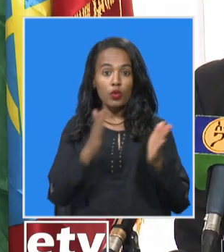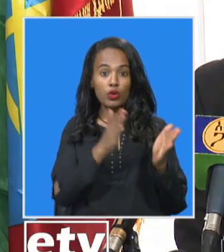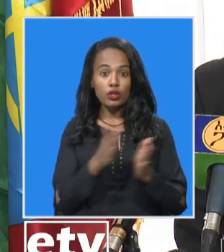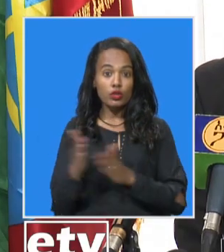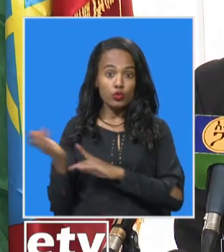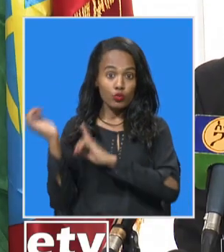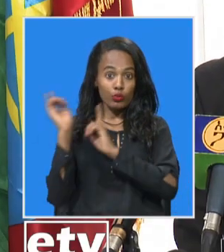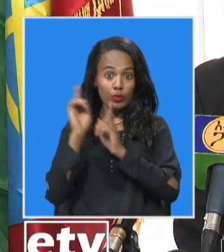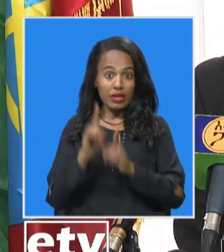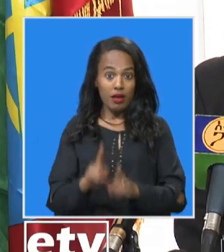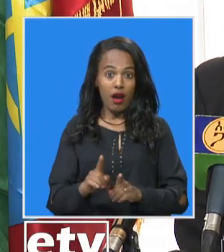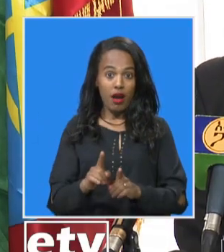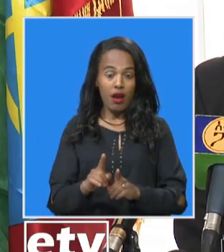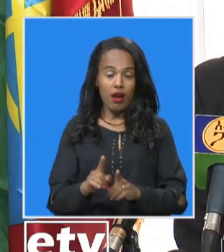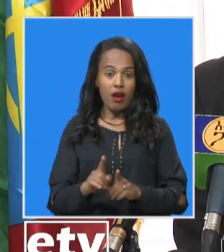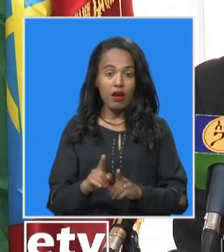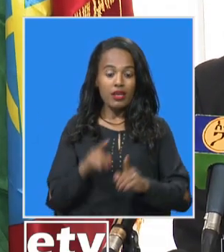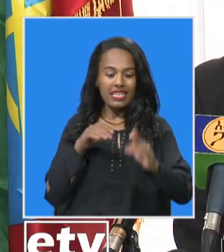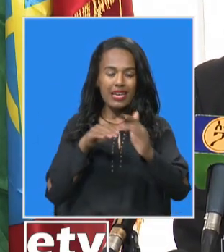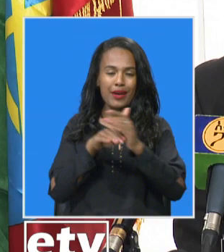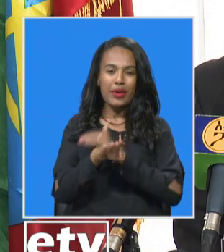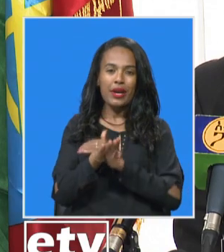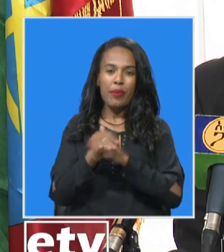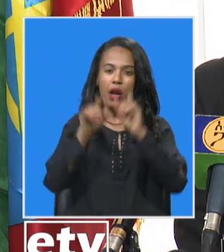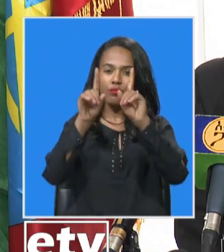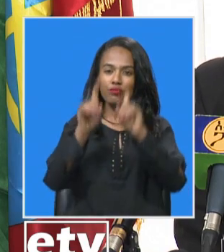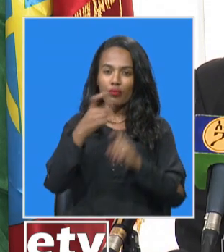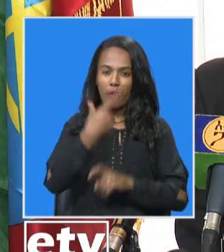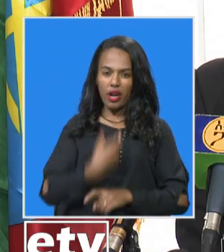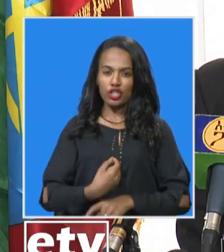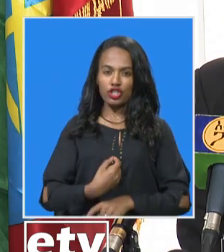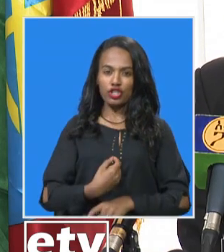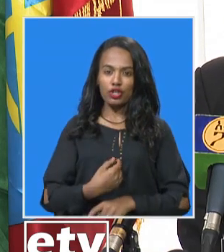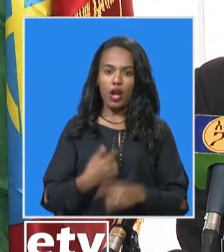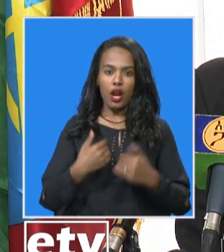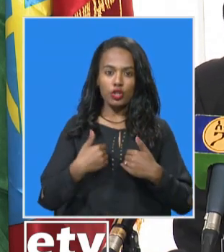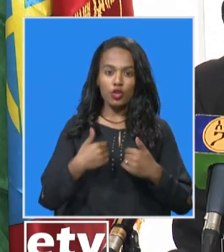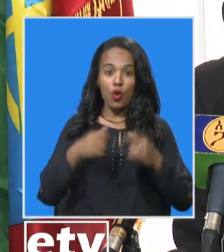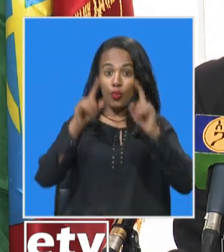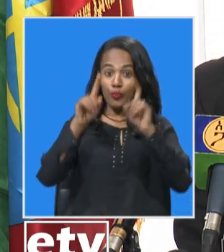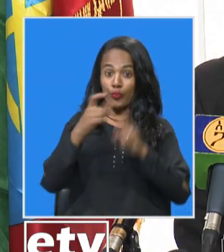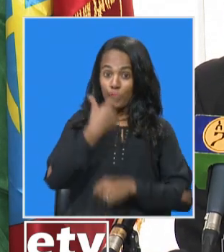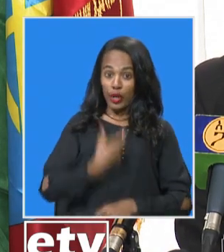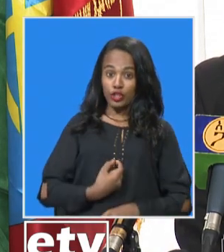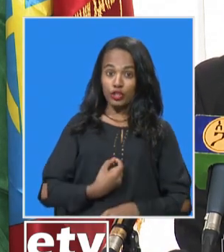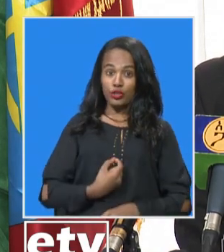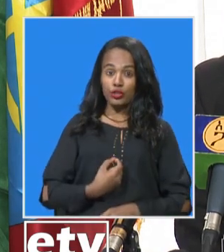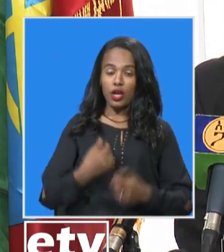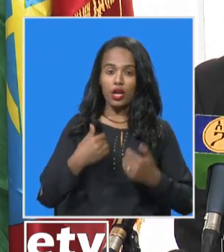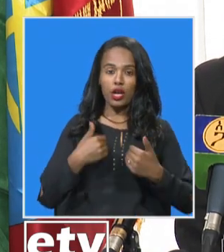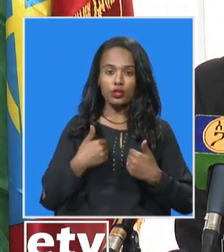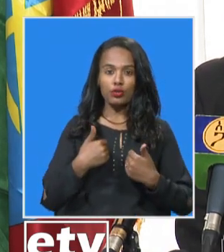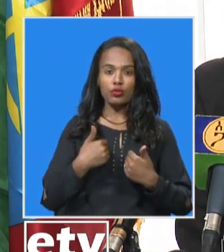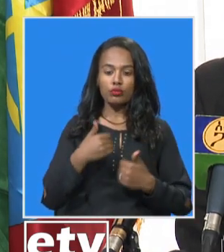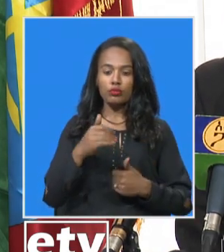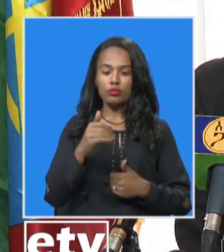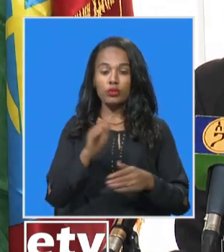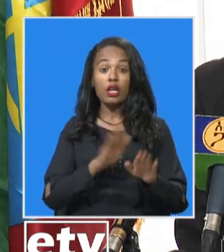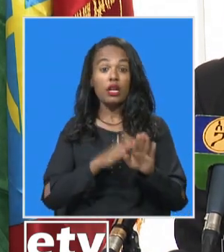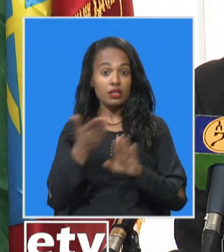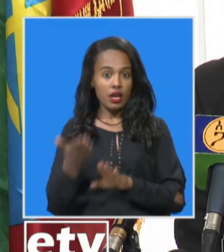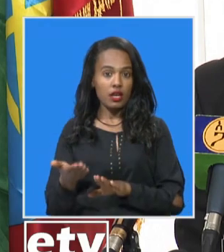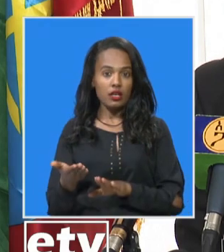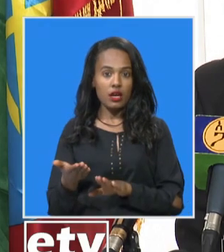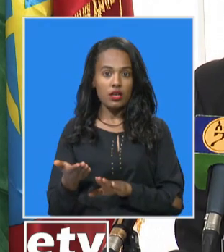የሚመጡ አካላት ሁሉ የመግቢያ ባጅ አላቸው። ባጅ ያላቸውን ያው የምናስተናግድ